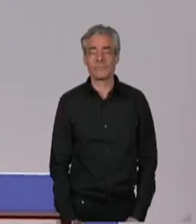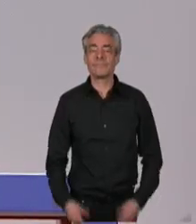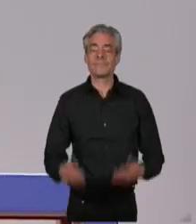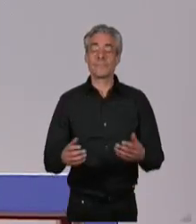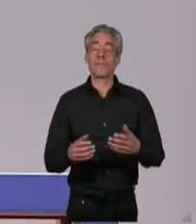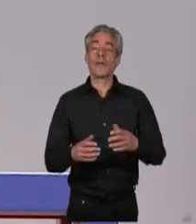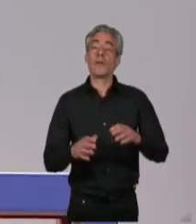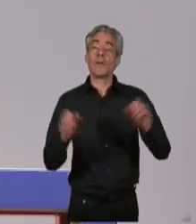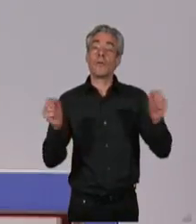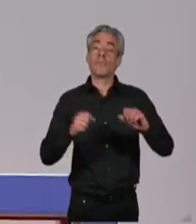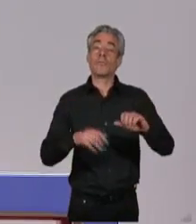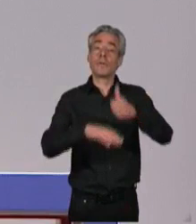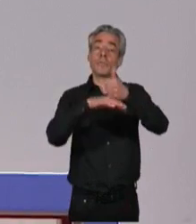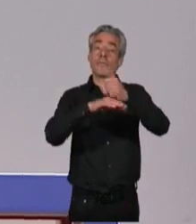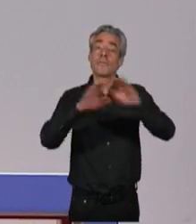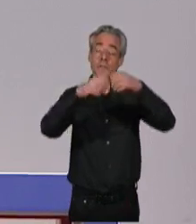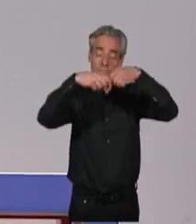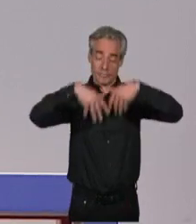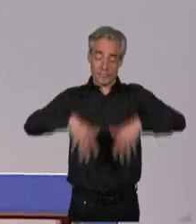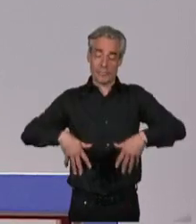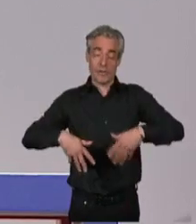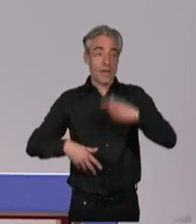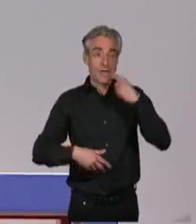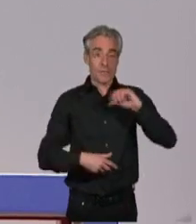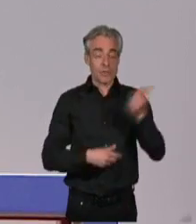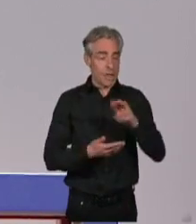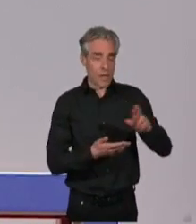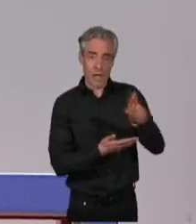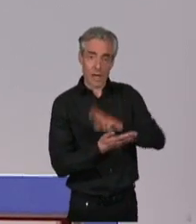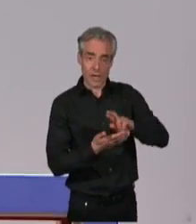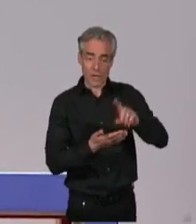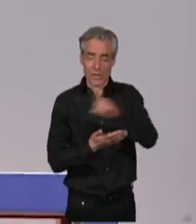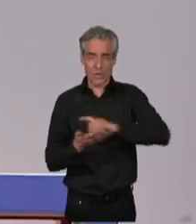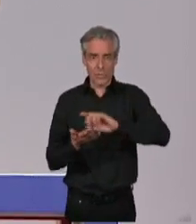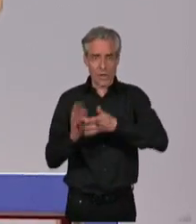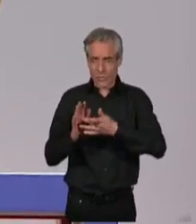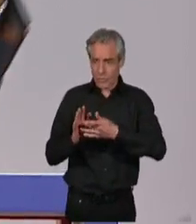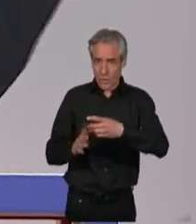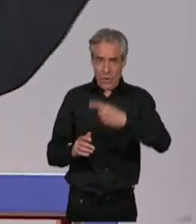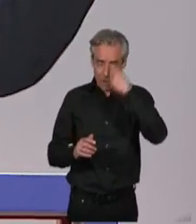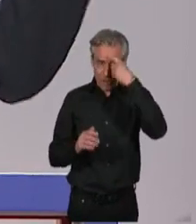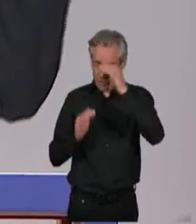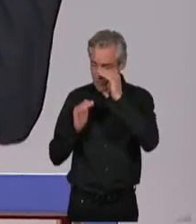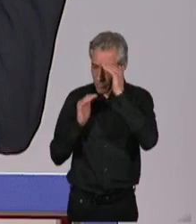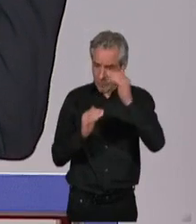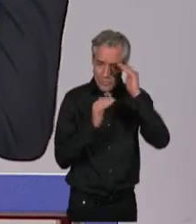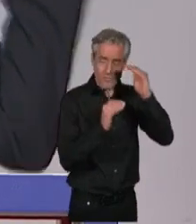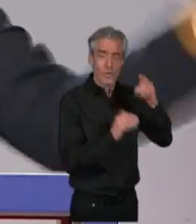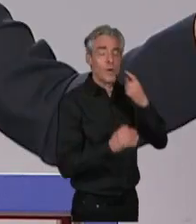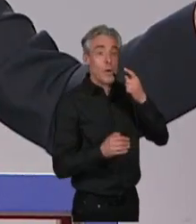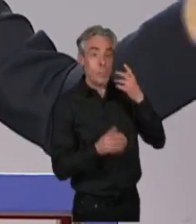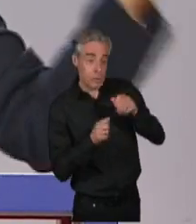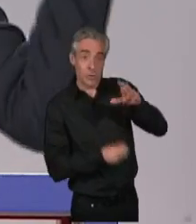La décentralisation de l'ingéniosité des territoires, de tous les territoires, car elle permettra aussi à